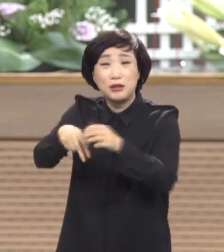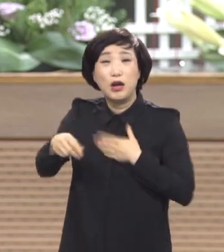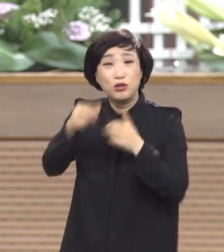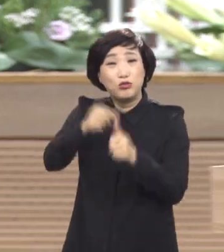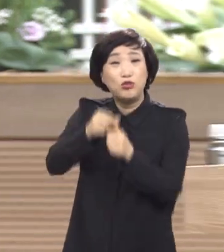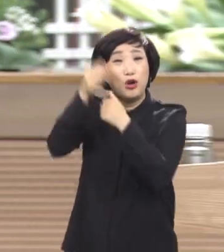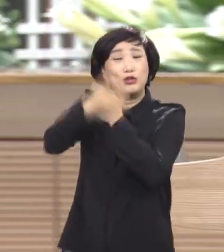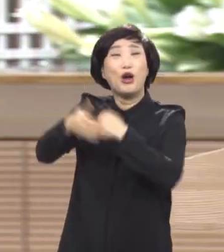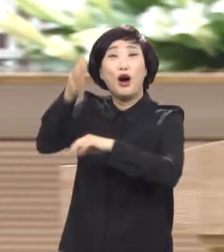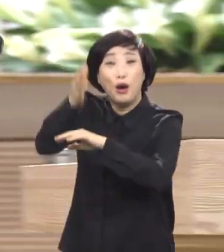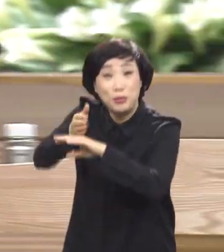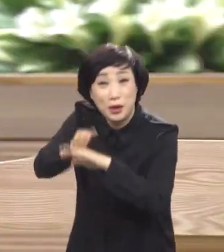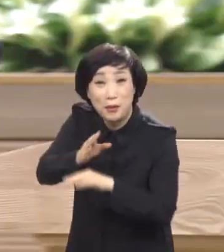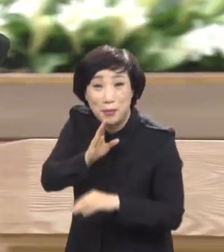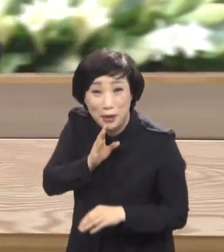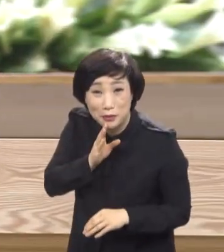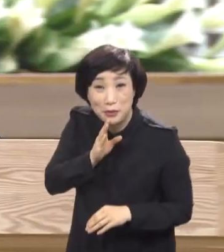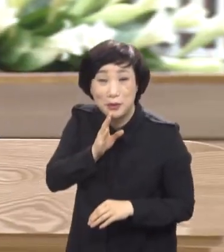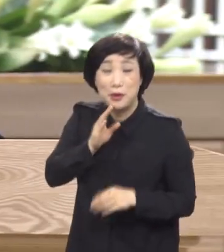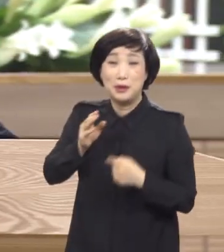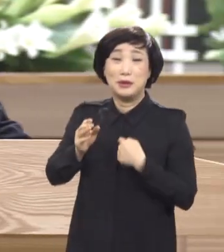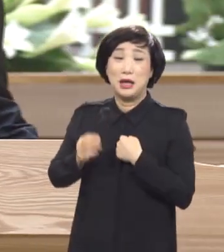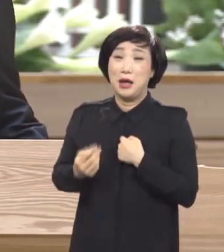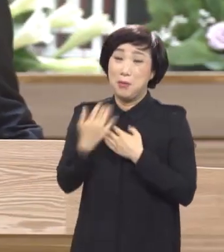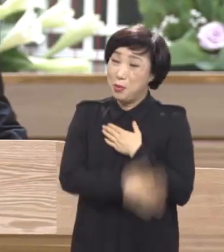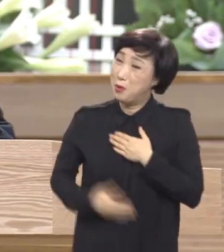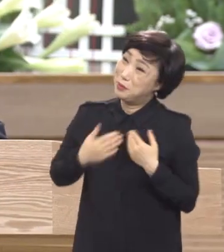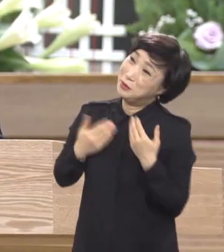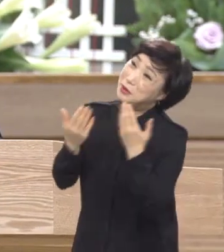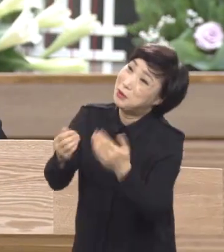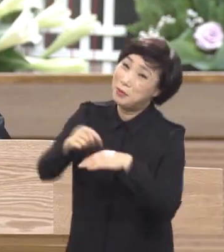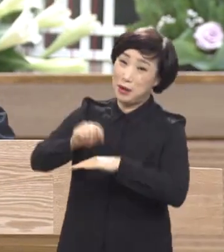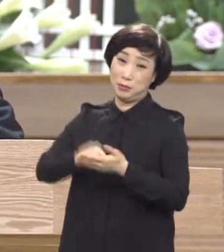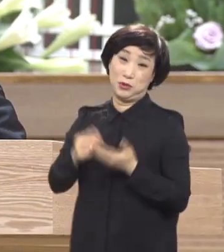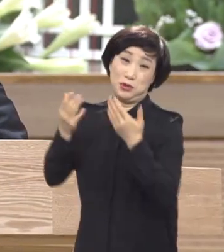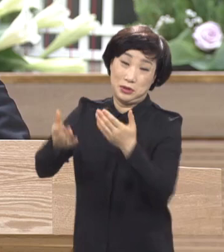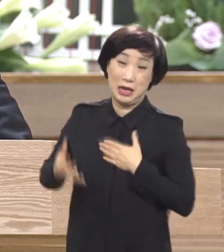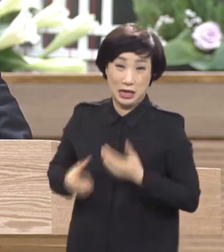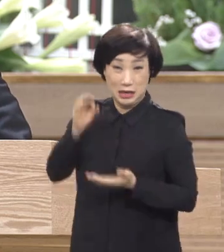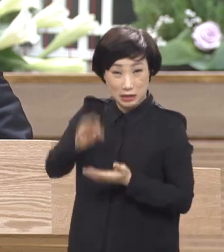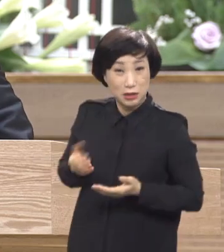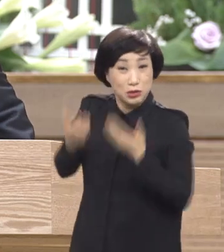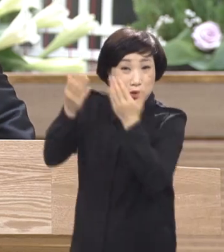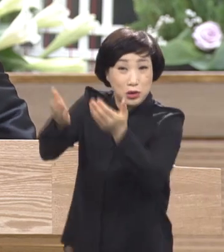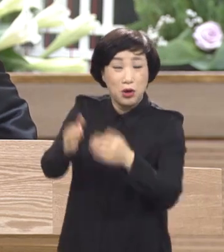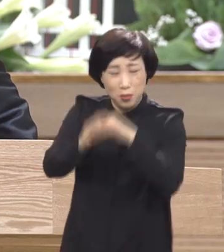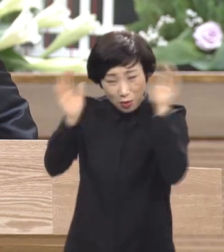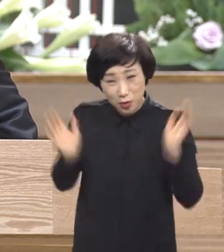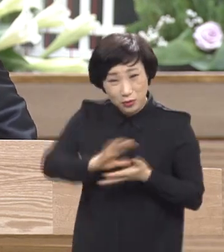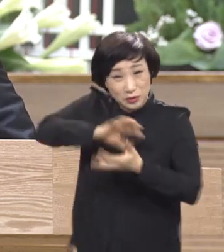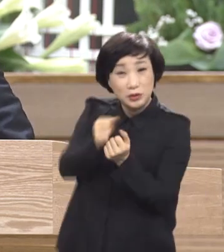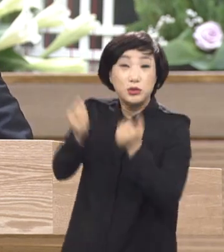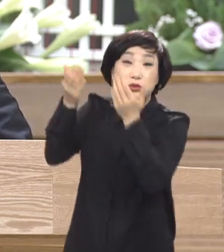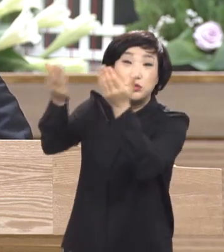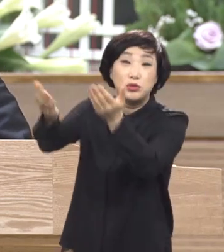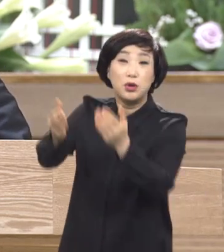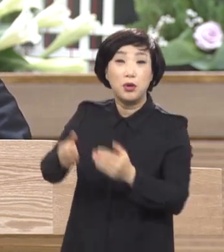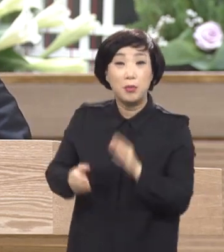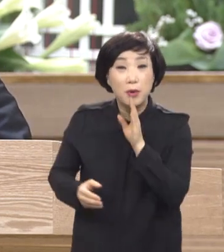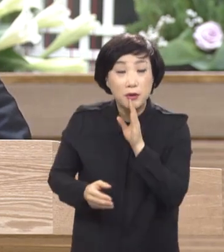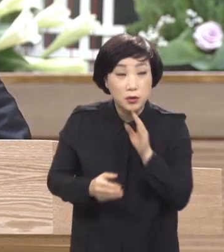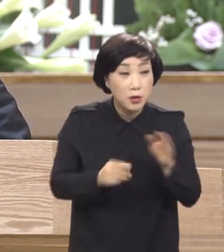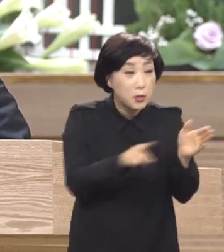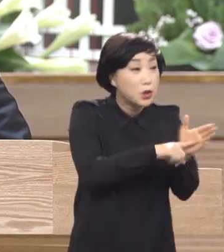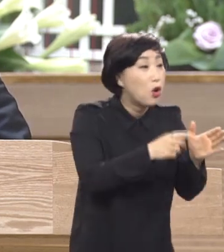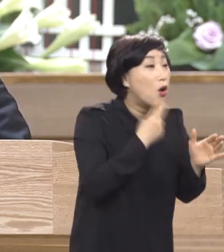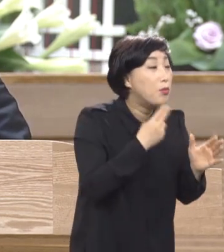구원하시네 감사함으로 내 몸도 마음도 물질도 정말로 드릴 때 이방인의